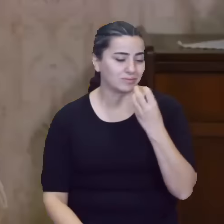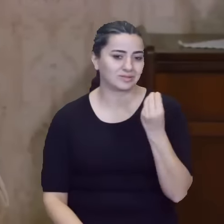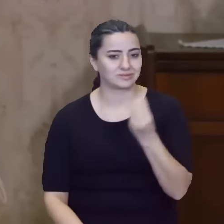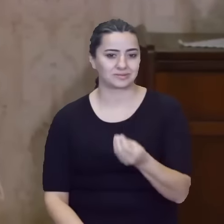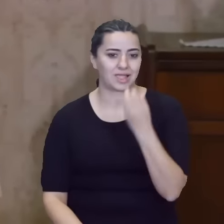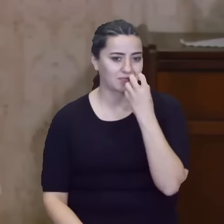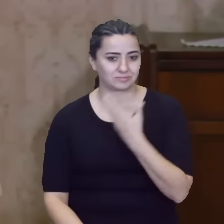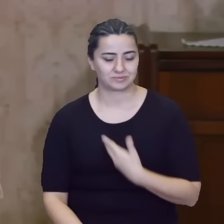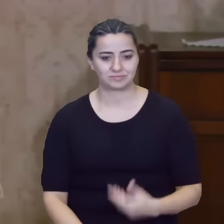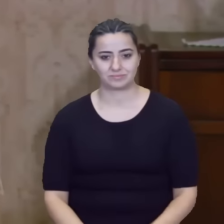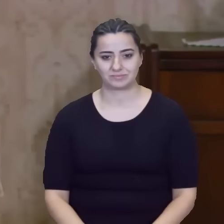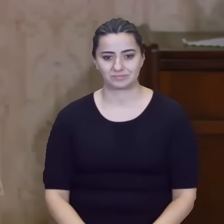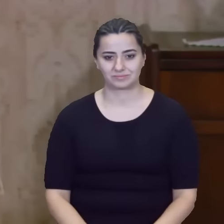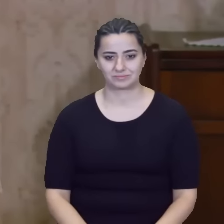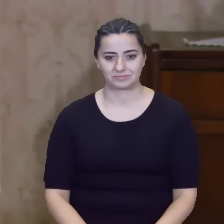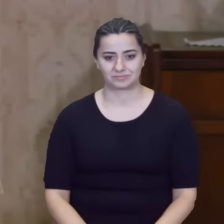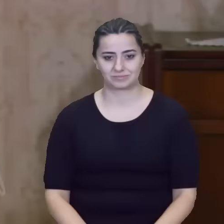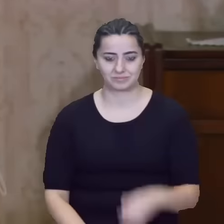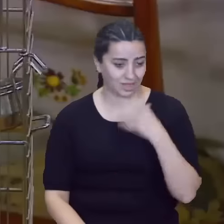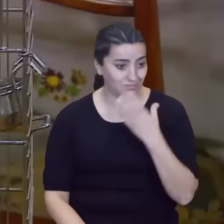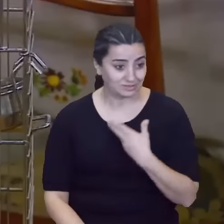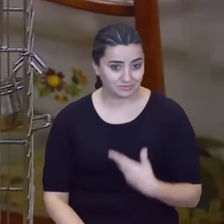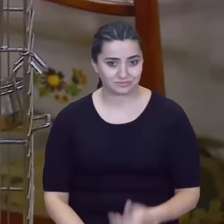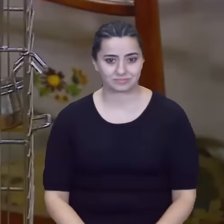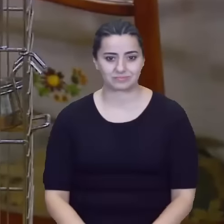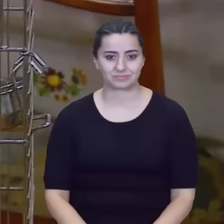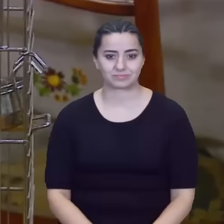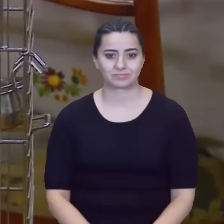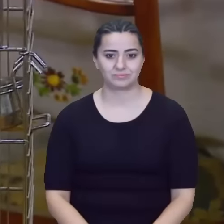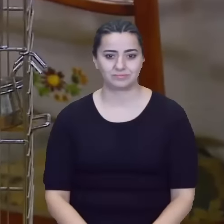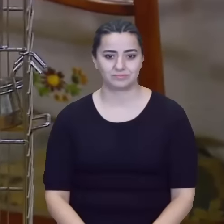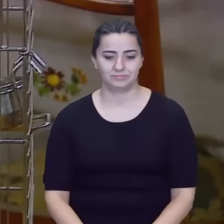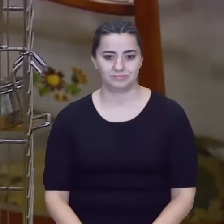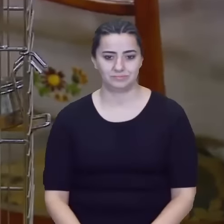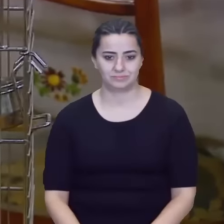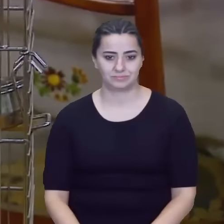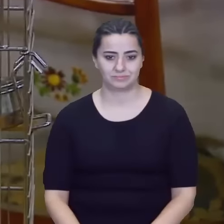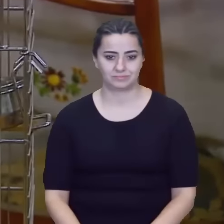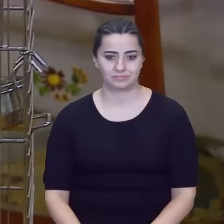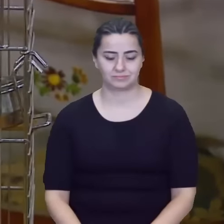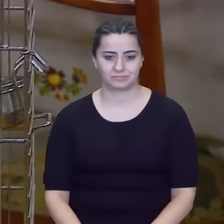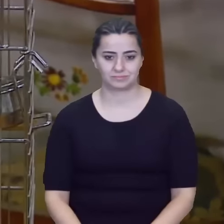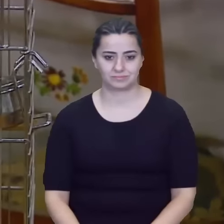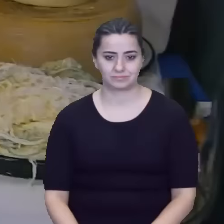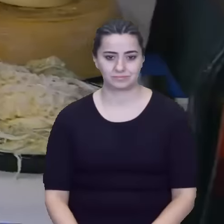Elma da var. Değil mi? Seviyor musun elma? Spock dinledi ama cevap vermiyor.